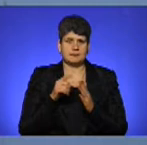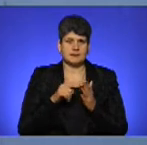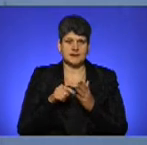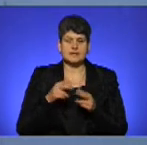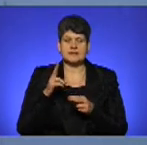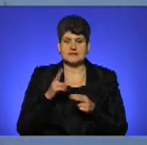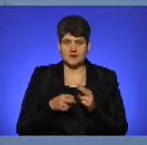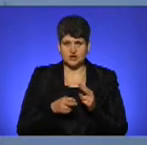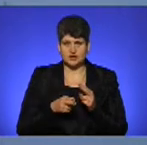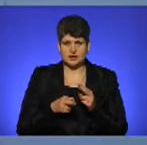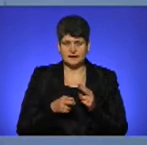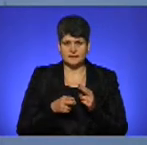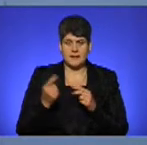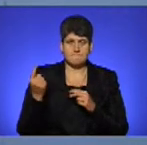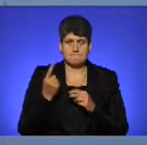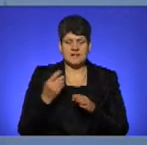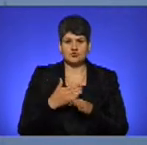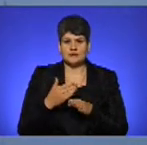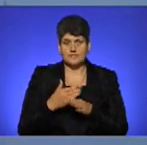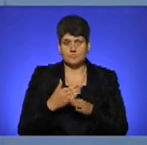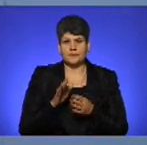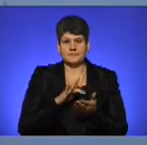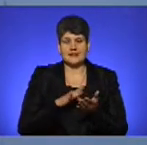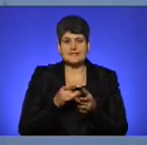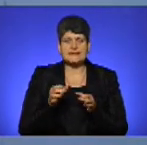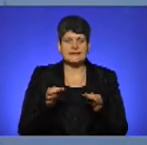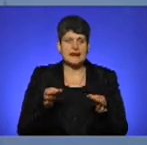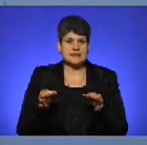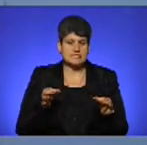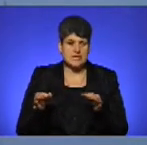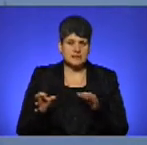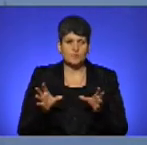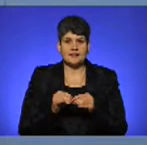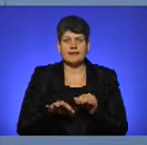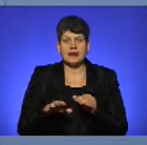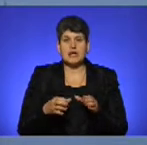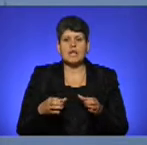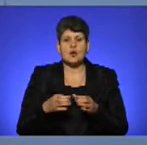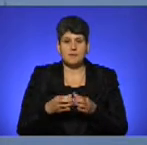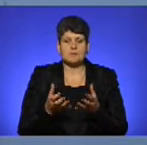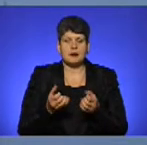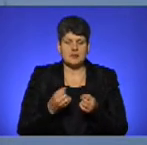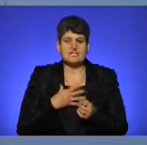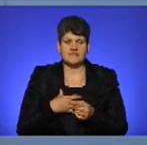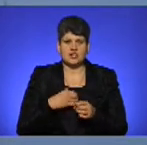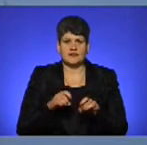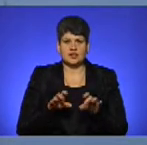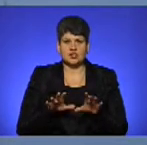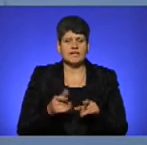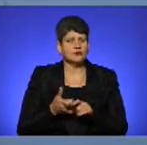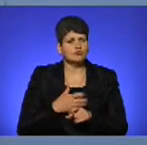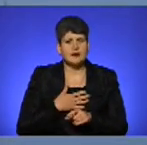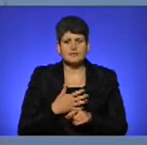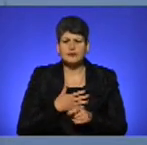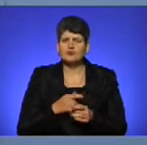завершення першого етапу децентралізації щодо формування об'єднаних територіальних громад, приймаються важливі рішення. І дуже активно